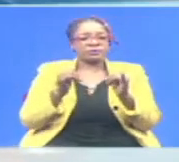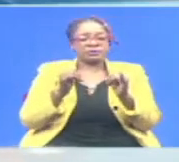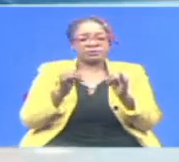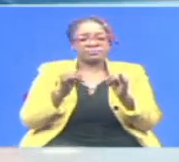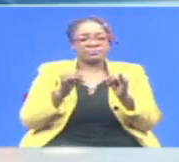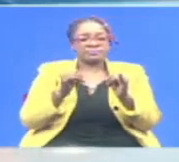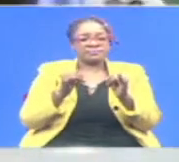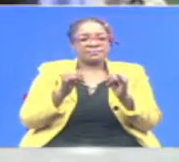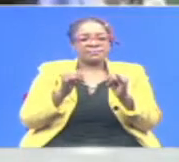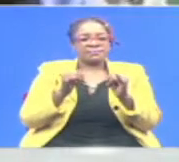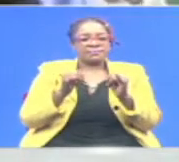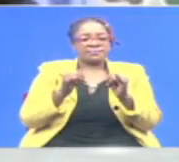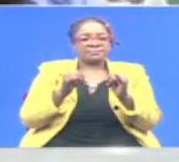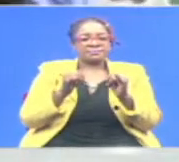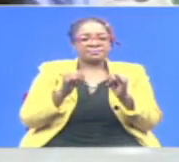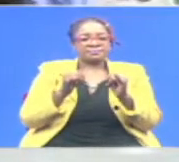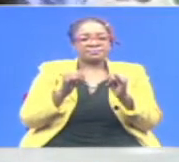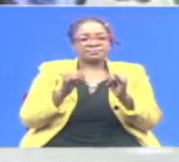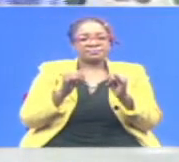kina.